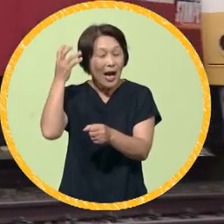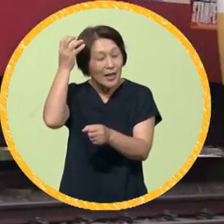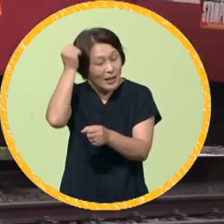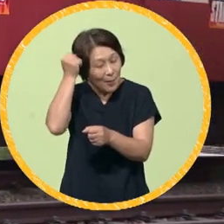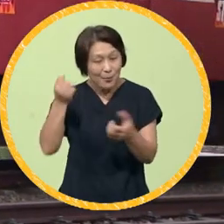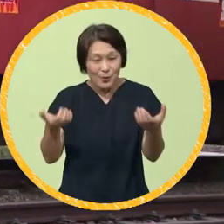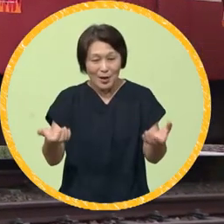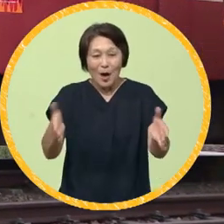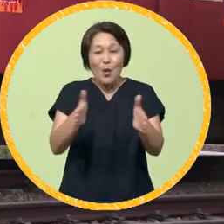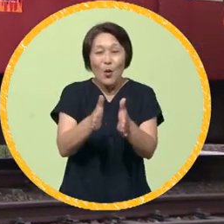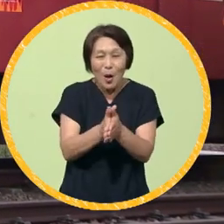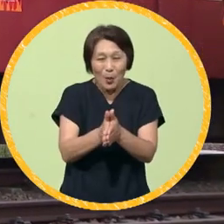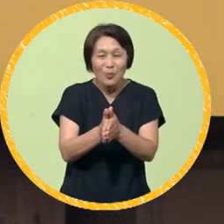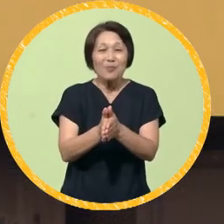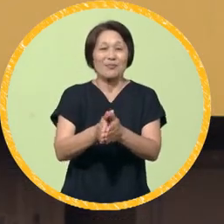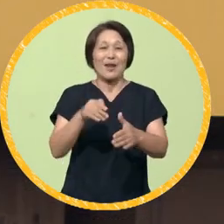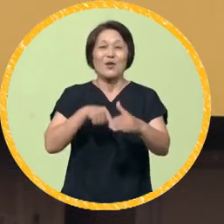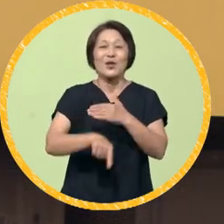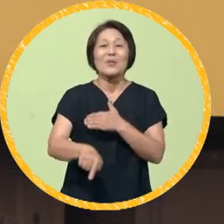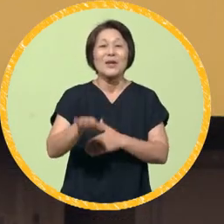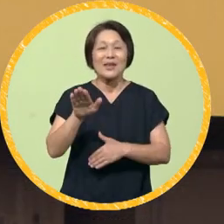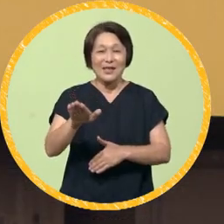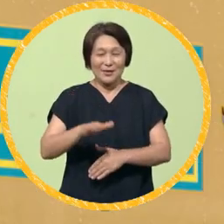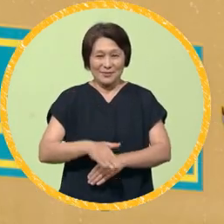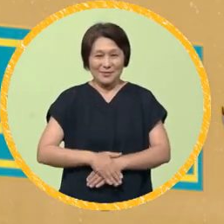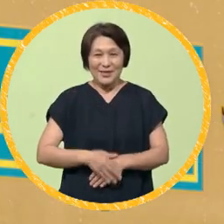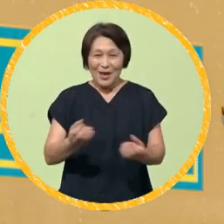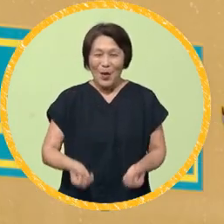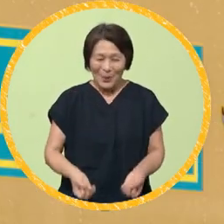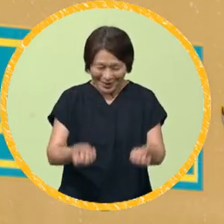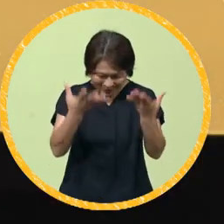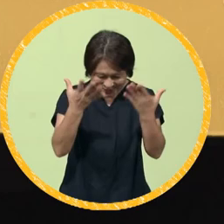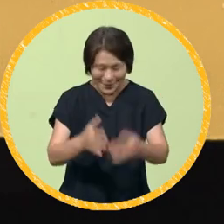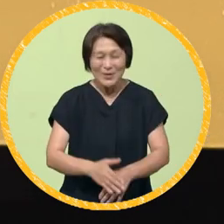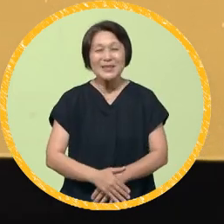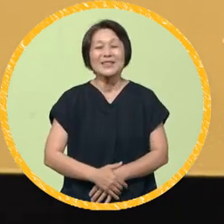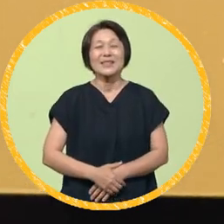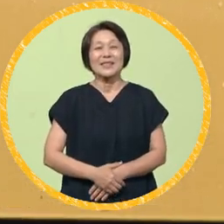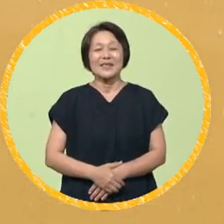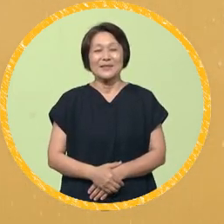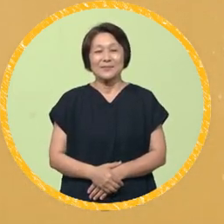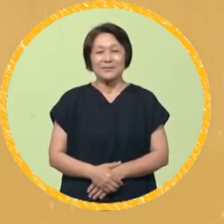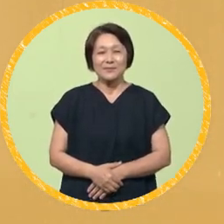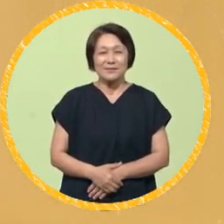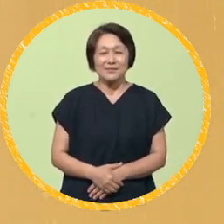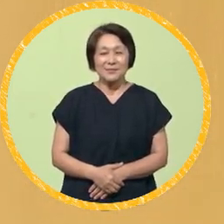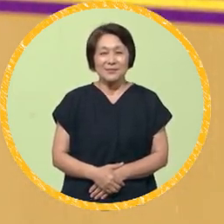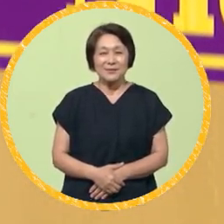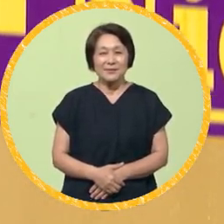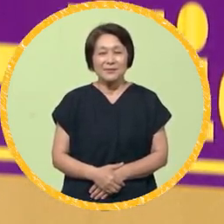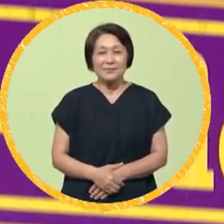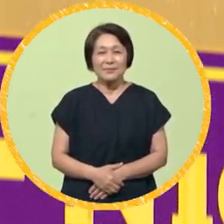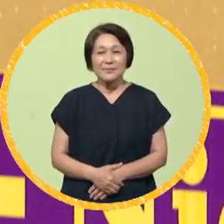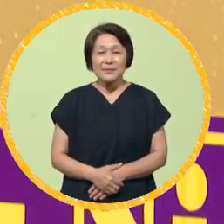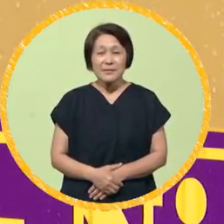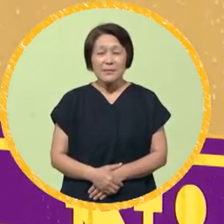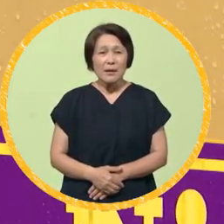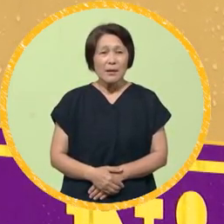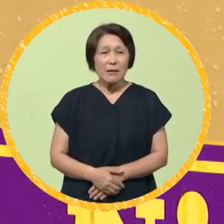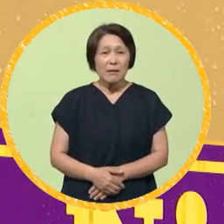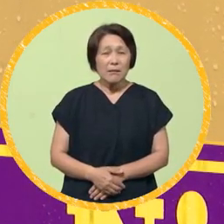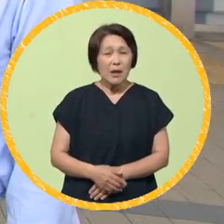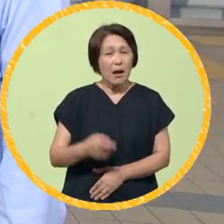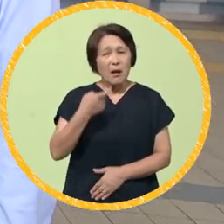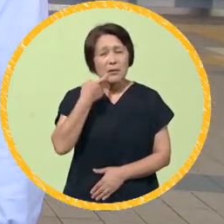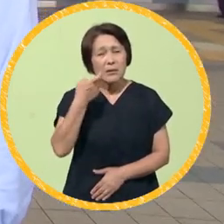ラボということで、 おめでとうございます。 記 念すべき年にコラボということですね、 はい、 ちょっとさっきから気になってたん